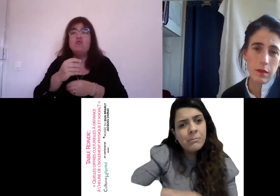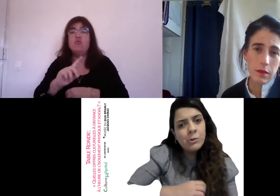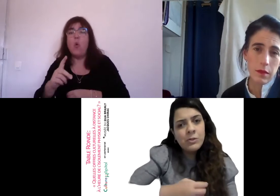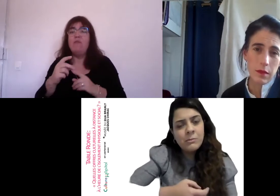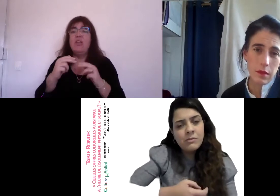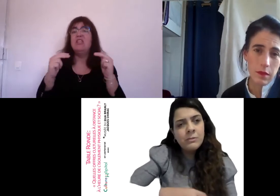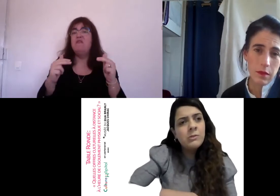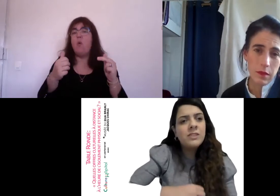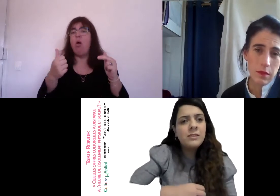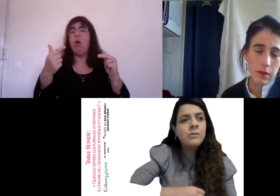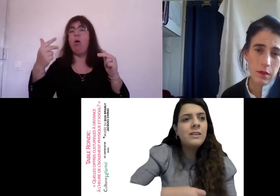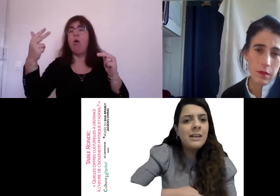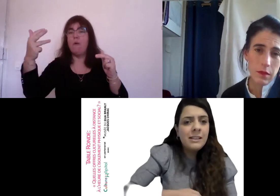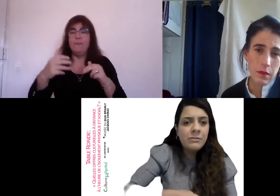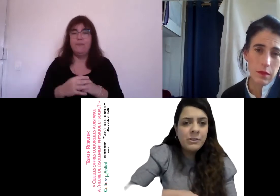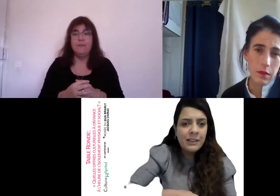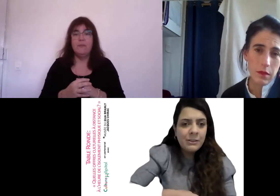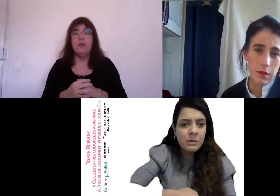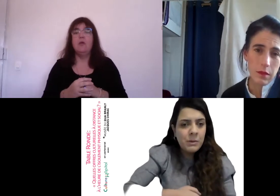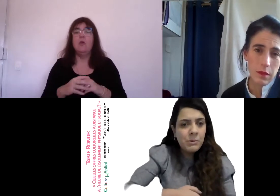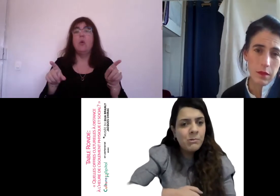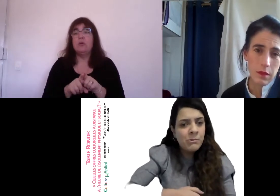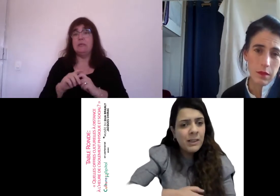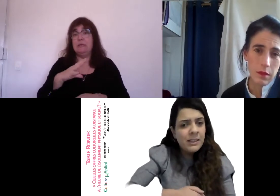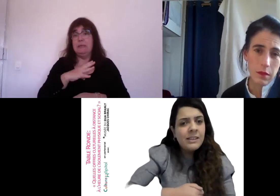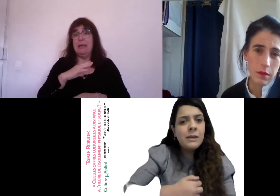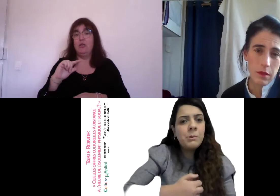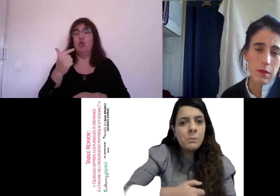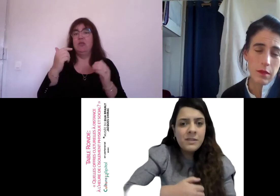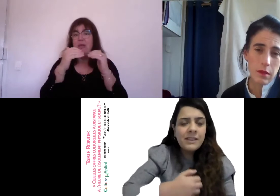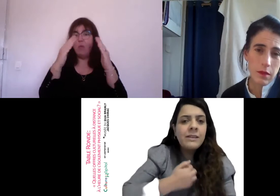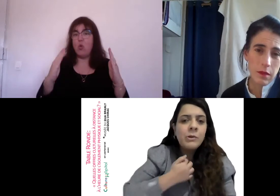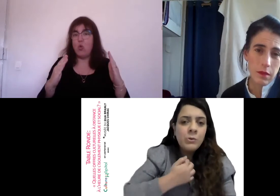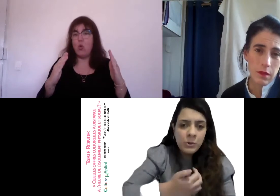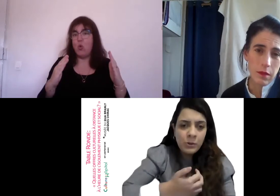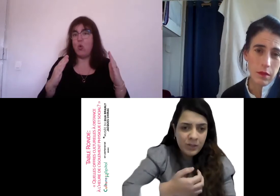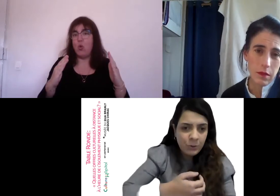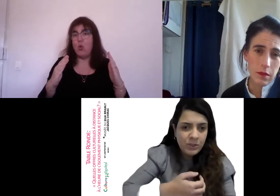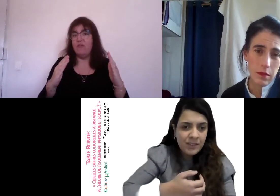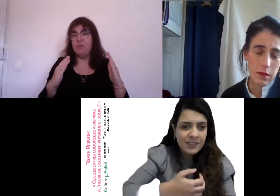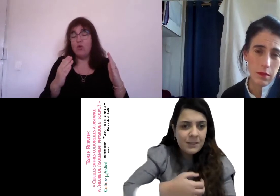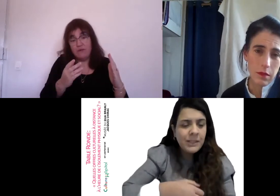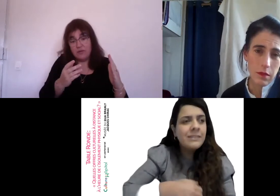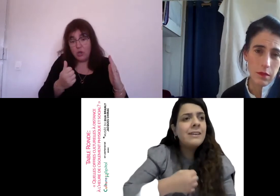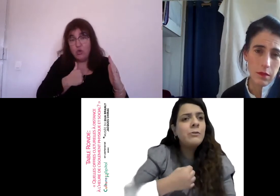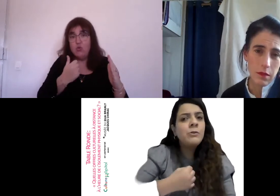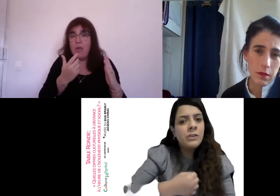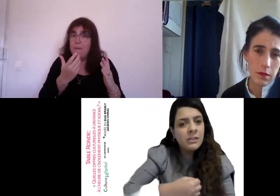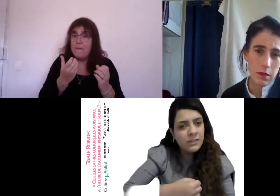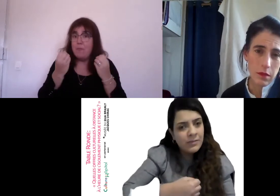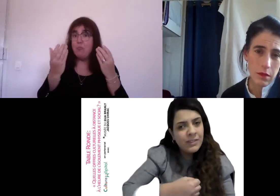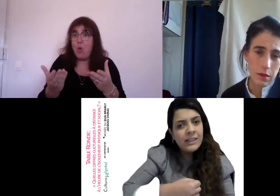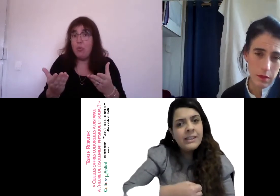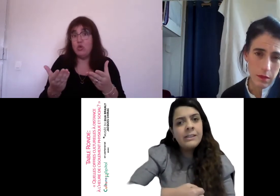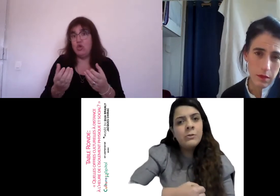Et après, pour le deuxième confinement, on s'est dit, bon, là, il faut y aller quand même un peu plus loin et proposer carrément, nous, au sein du service d'accessibilité, une